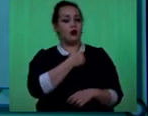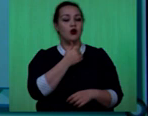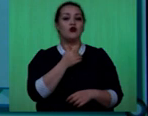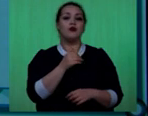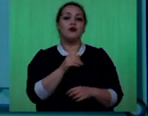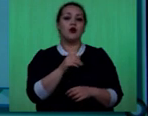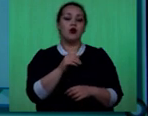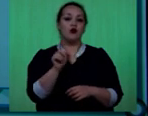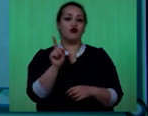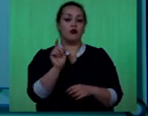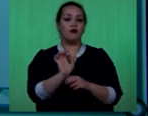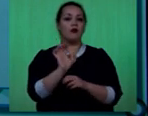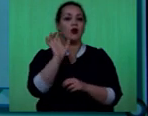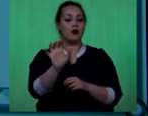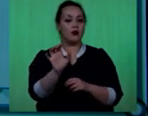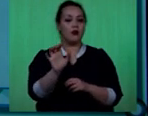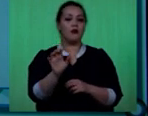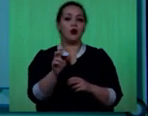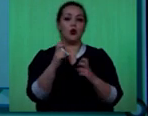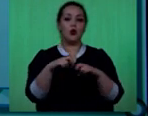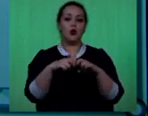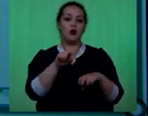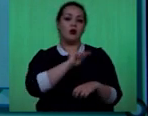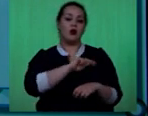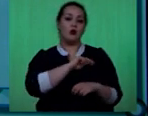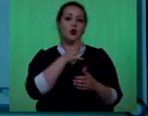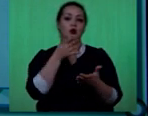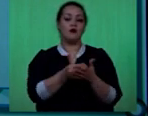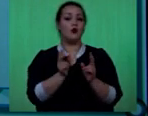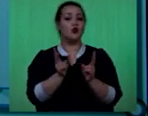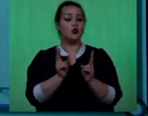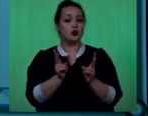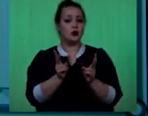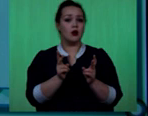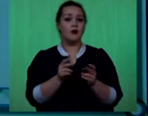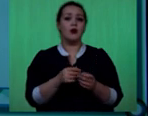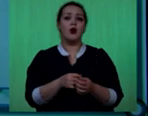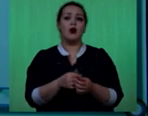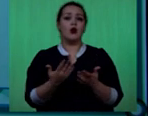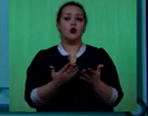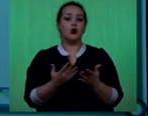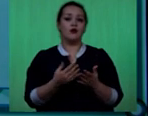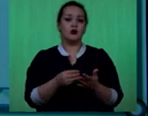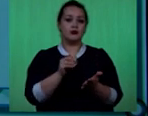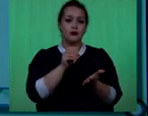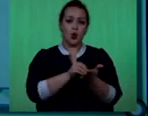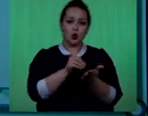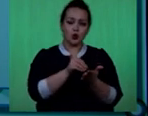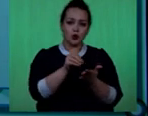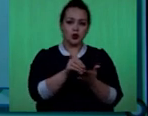контрольные работы своим учителям которые вас оценят и поставит вам всем баллы